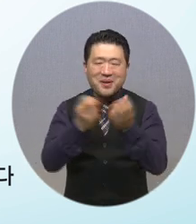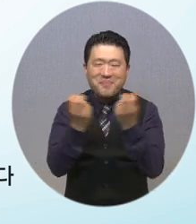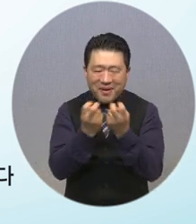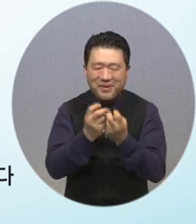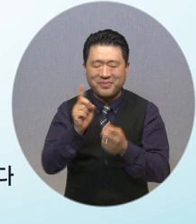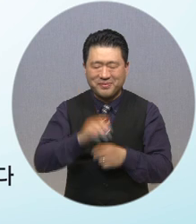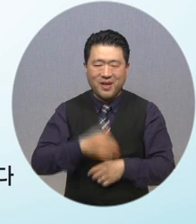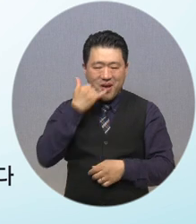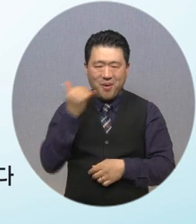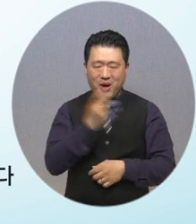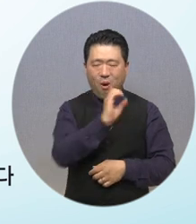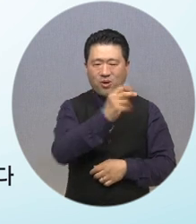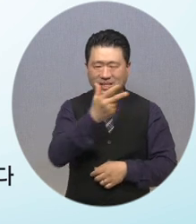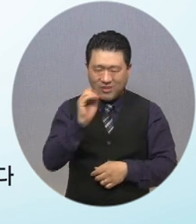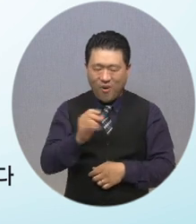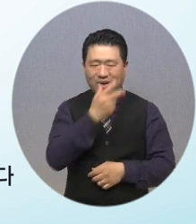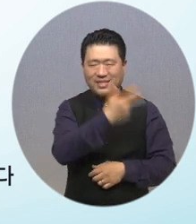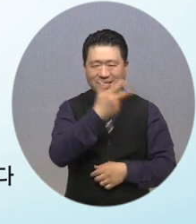방법은 전화번호